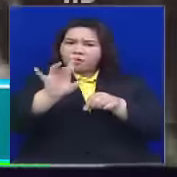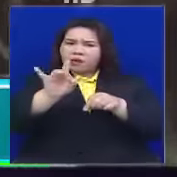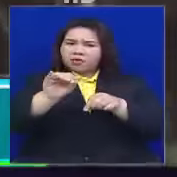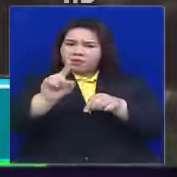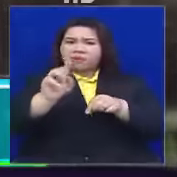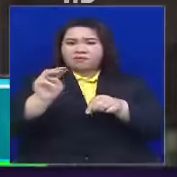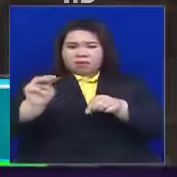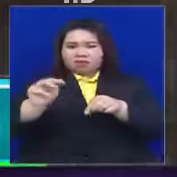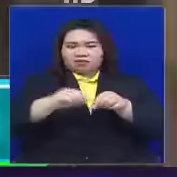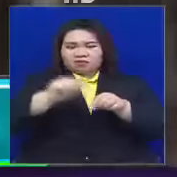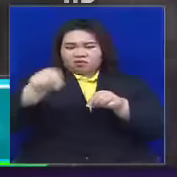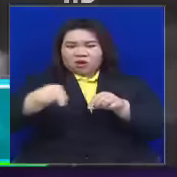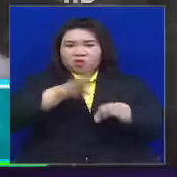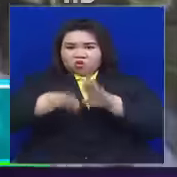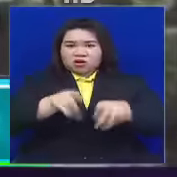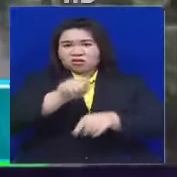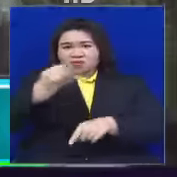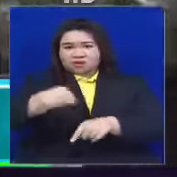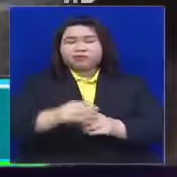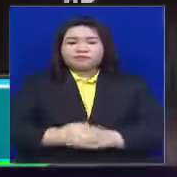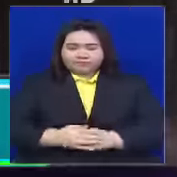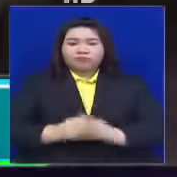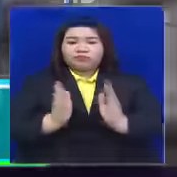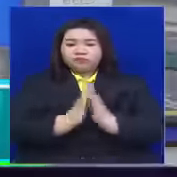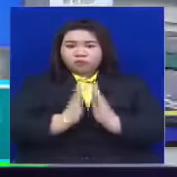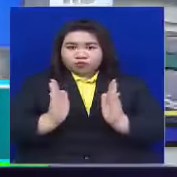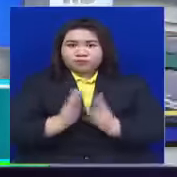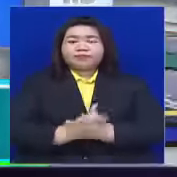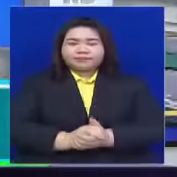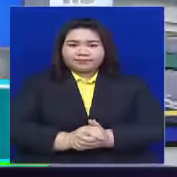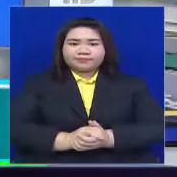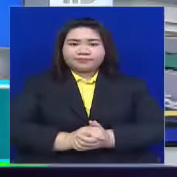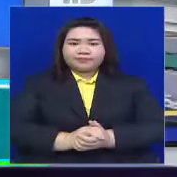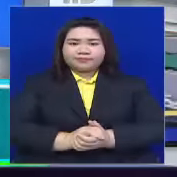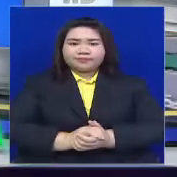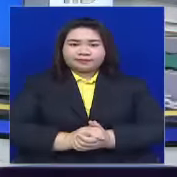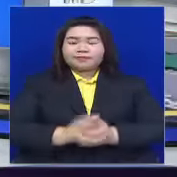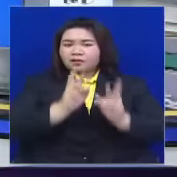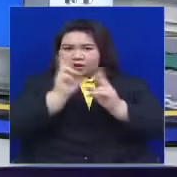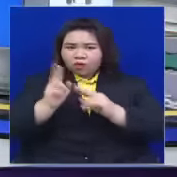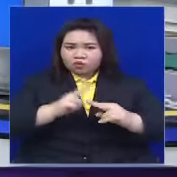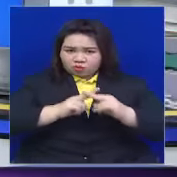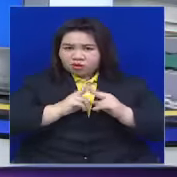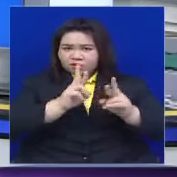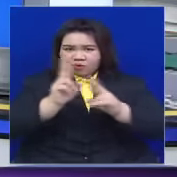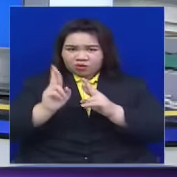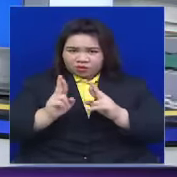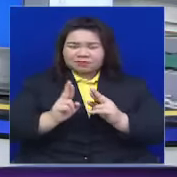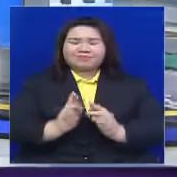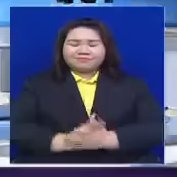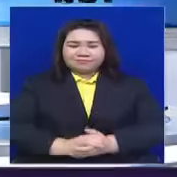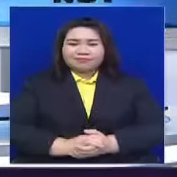เมตรครับ ตรวจสอบจากคุณเสกสมเพียงเท่านี้นะครับ ครับ ขอบคุณมากนะครับระมัดระวังตัวด้วยนะครับ ครับครับส